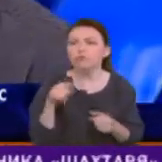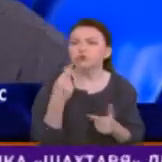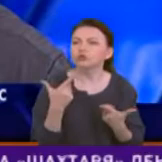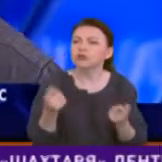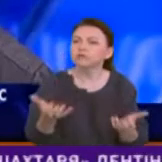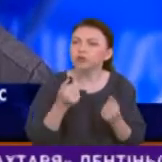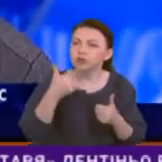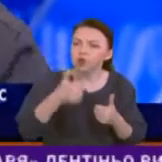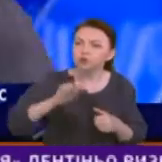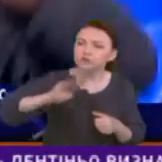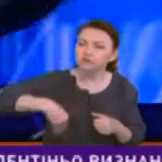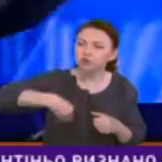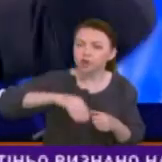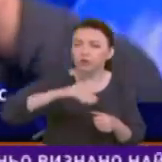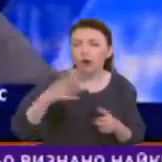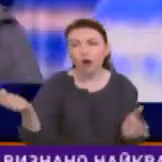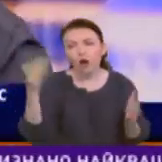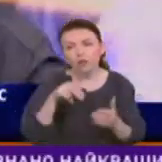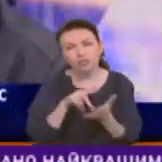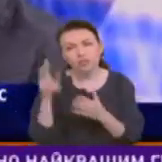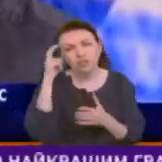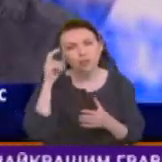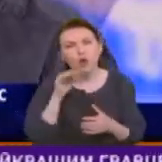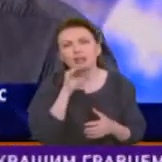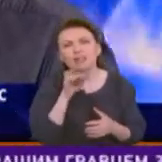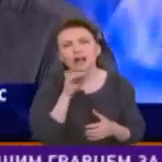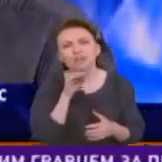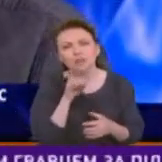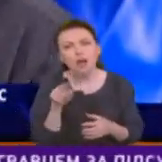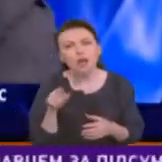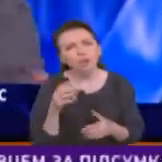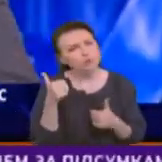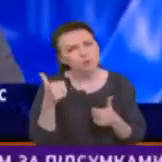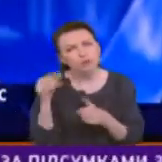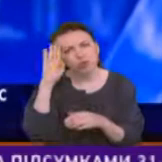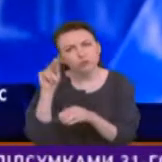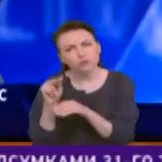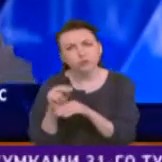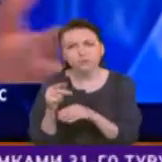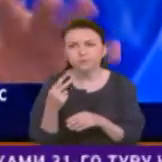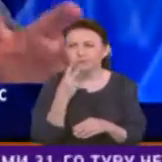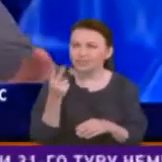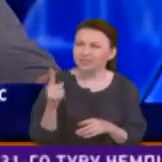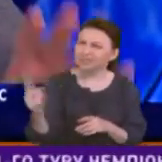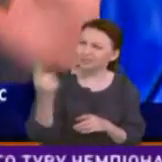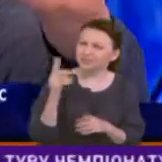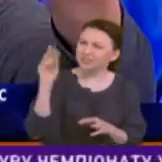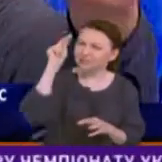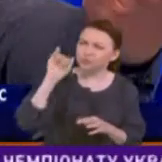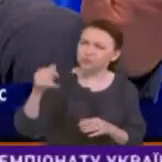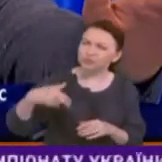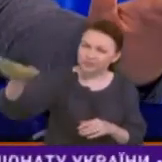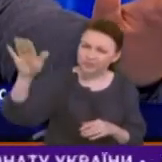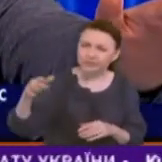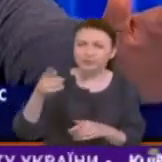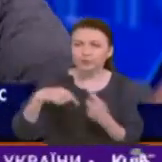нам взяти хорошого священника? А пошлі в Києво-Могилянську академію, там же у них добрячі хлопці вчать. Приїжджає такий один, слухай, ти щось не вивчився. А ну, ганяй